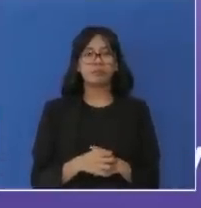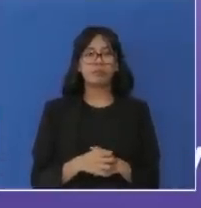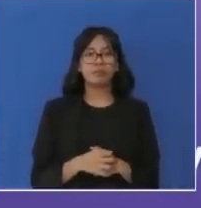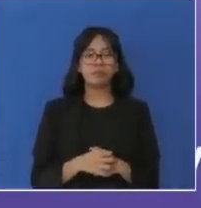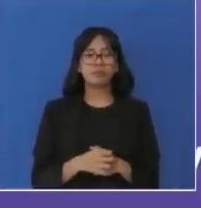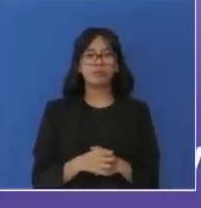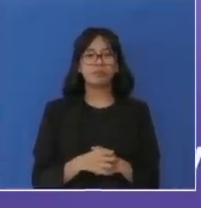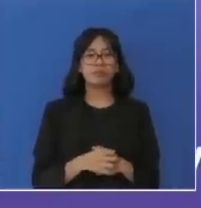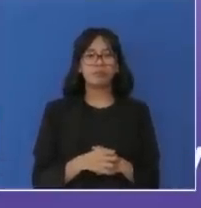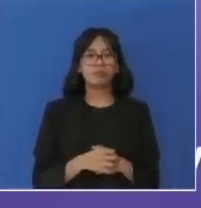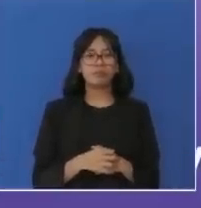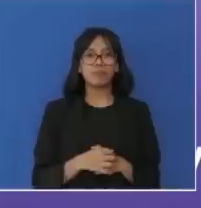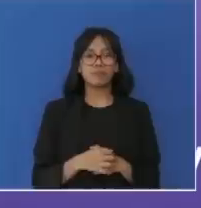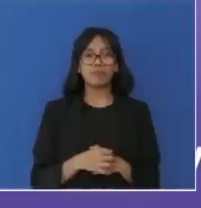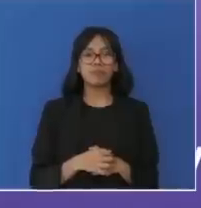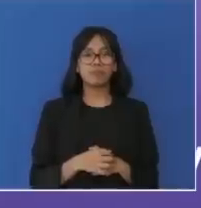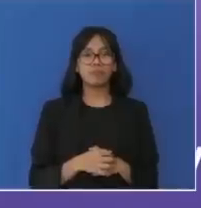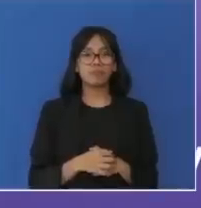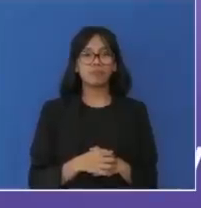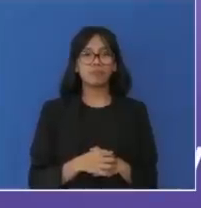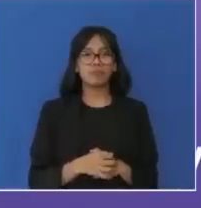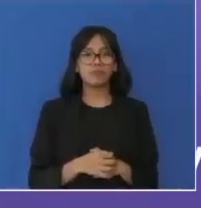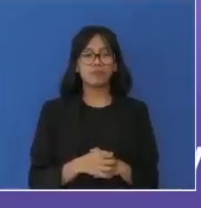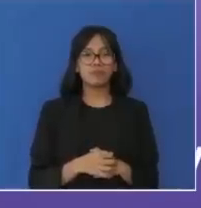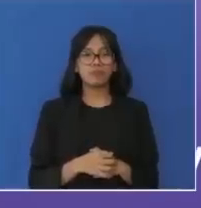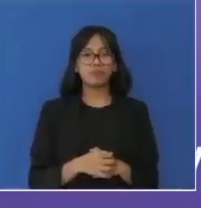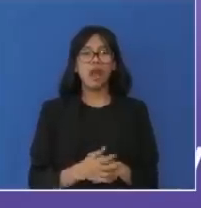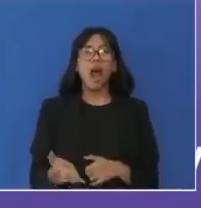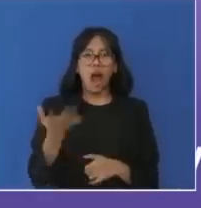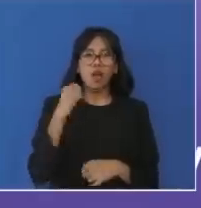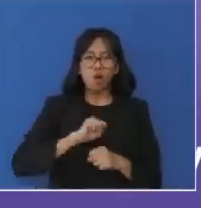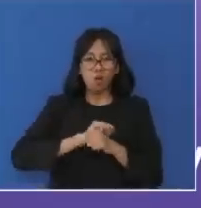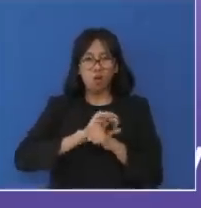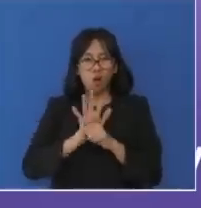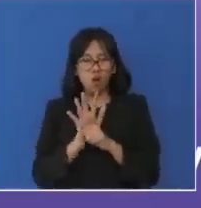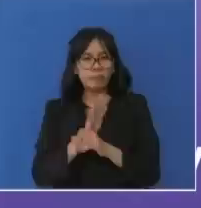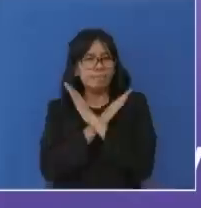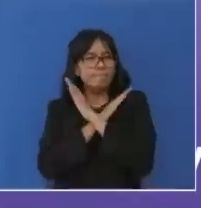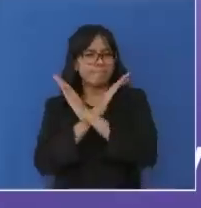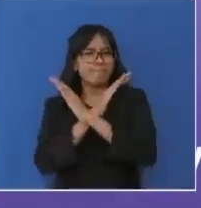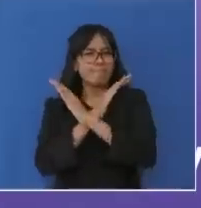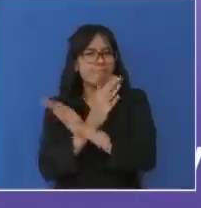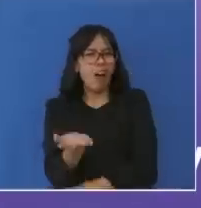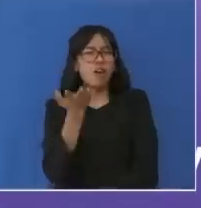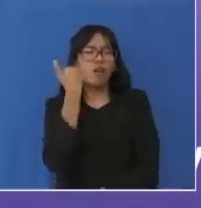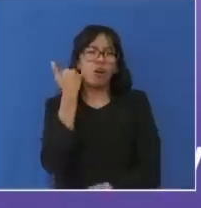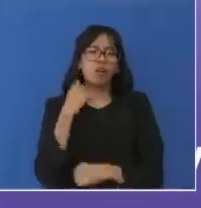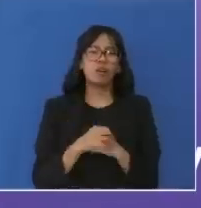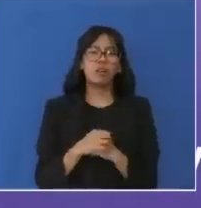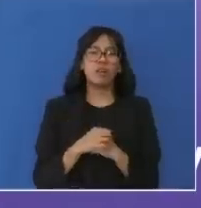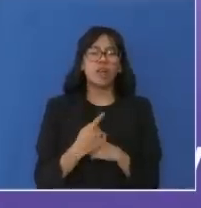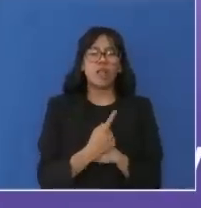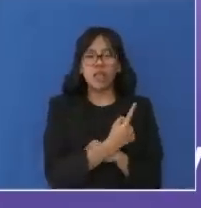oleh karena itu saudara-saudara sekalian mari lawan covert 19 kita tidak